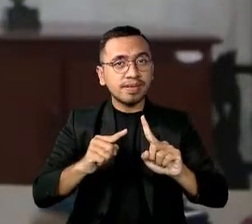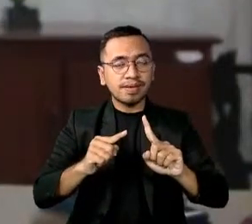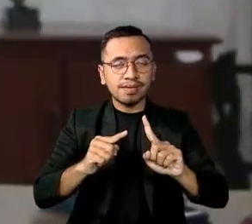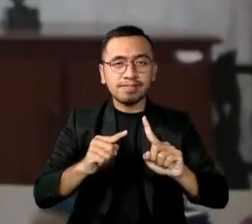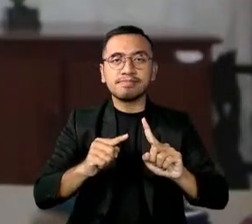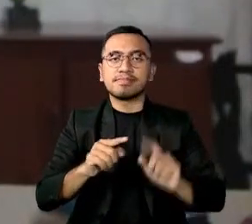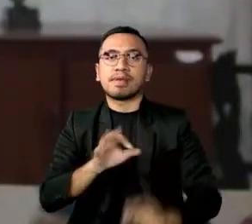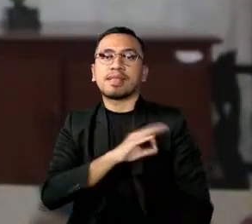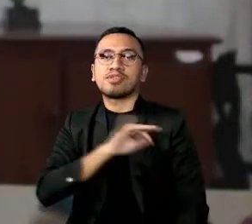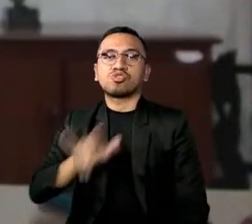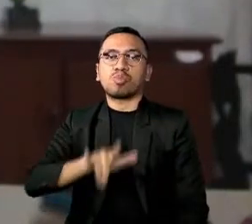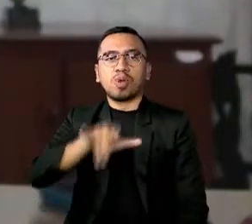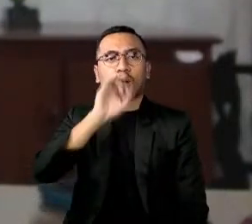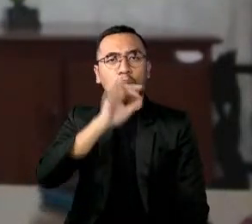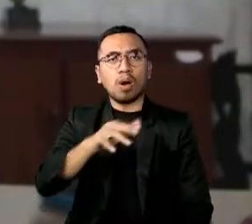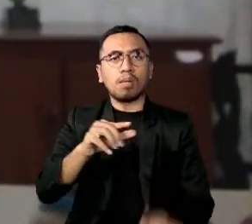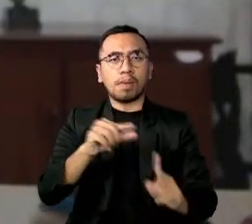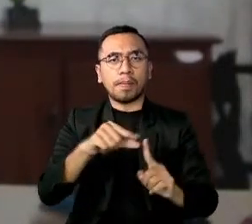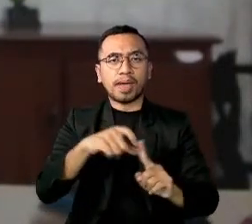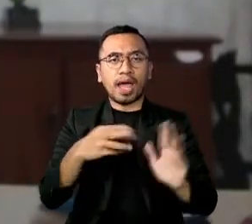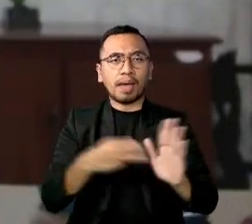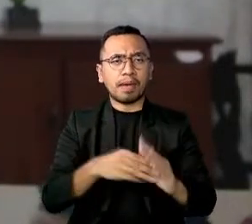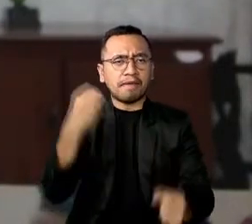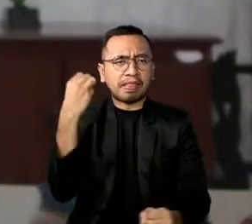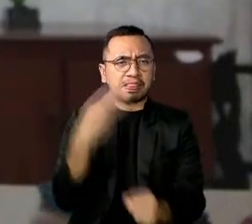ini kurang efektif